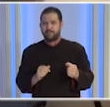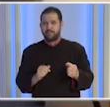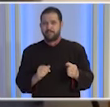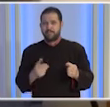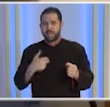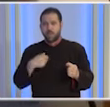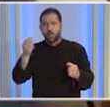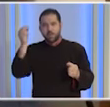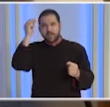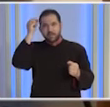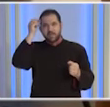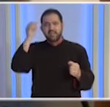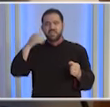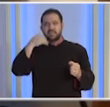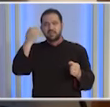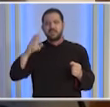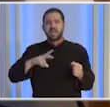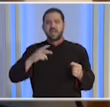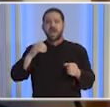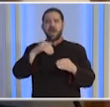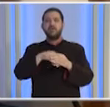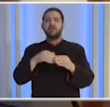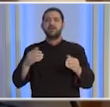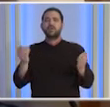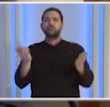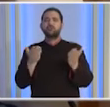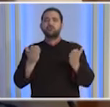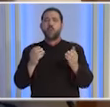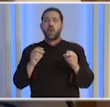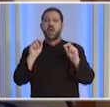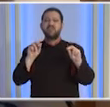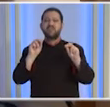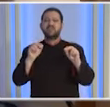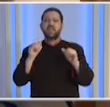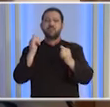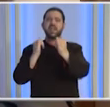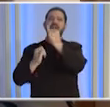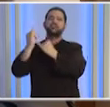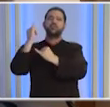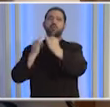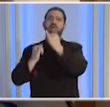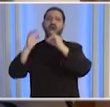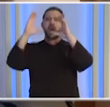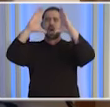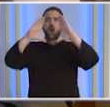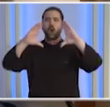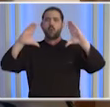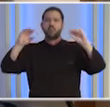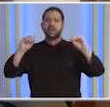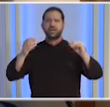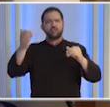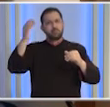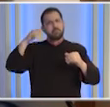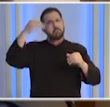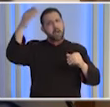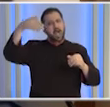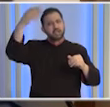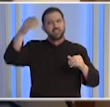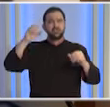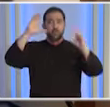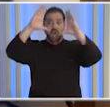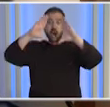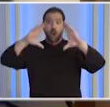Eu mi-amintesc când eram la școală, învățam la istoria României și mai târziu că țara